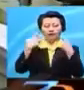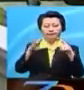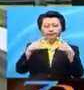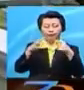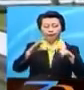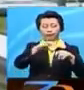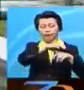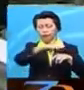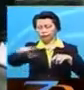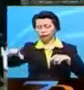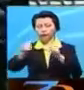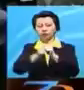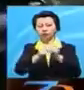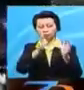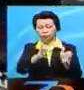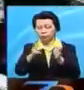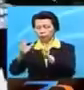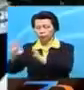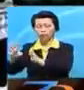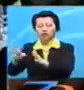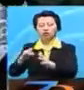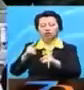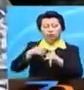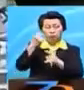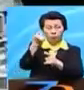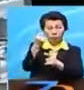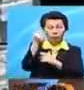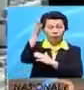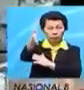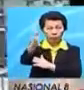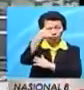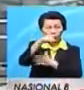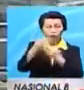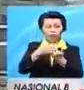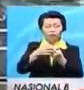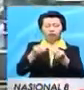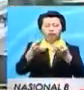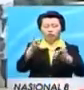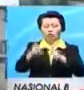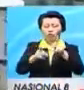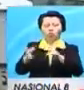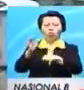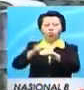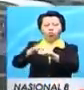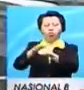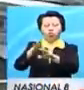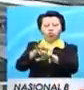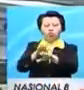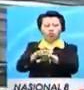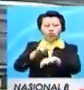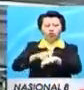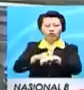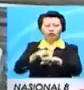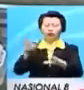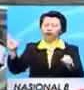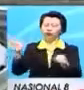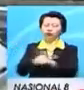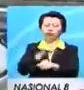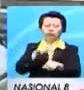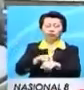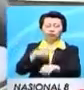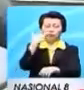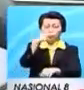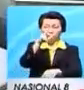4 gerabak secara berperingkat bermula November depan. Ia bagi memenuhi permintaan pengguna yang meningkat terutama pada waktu puncak.